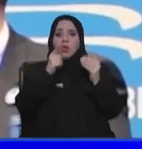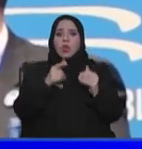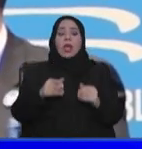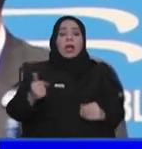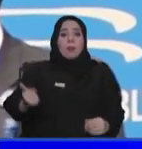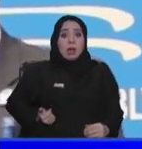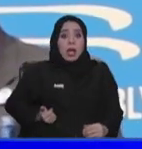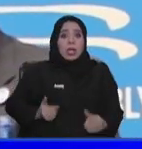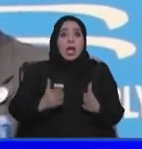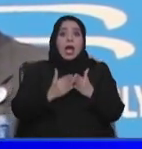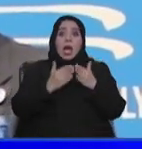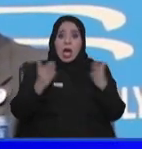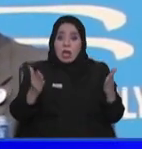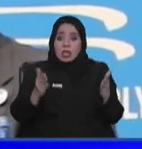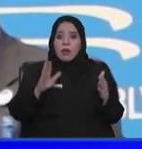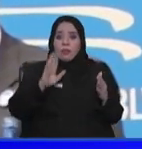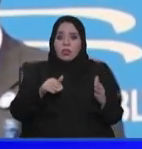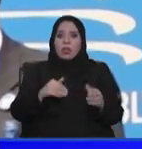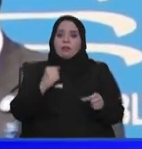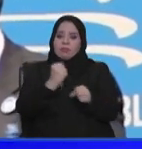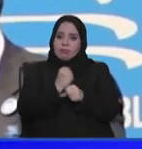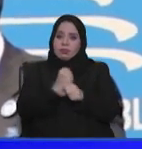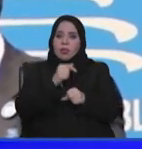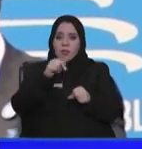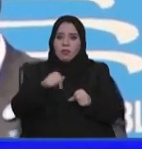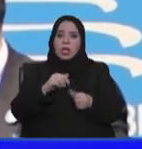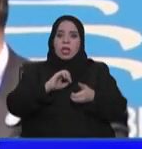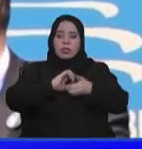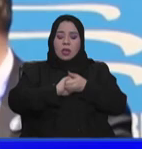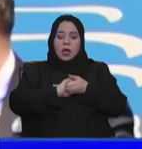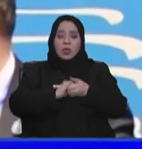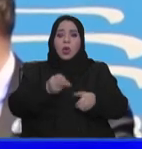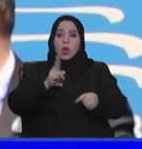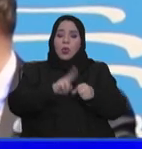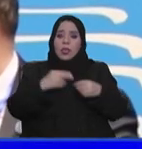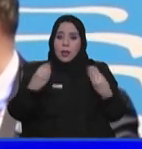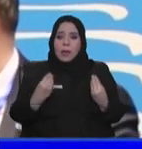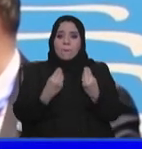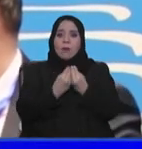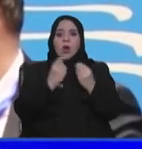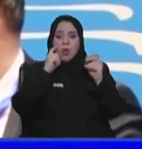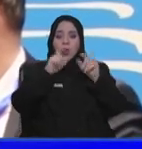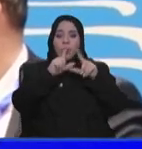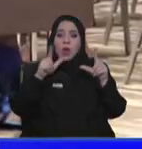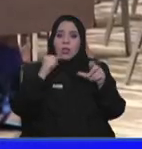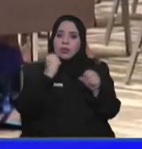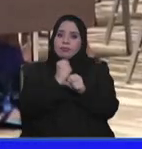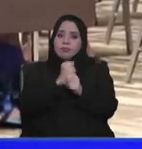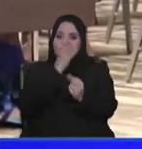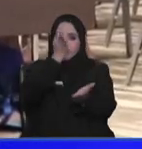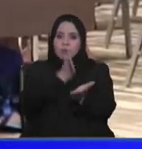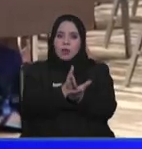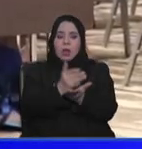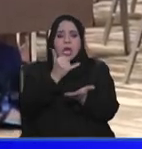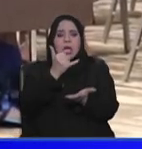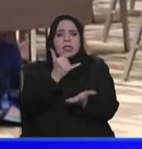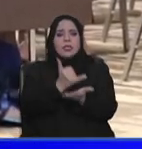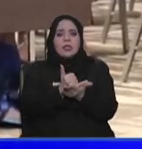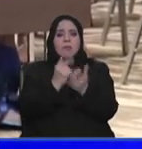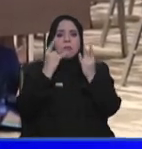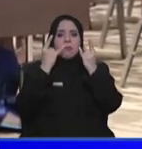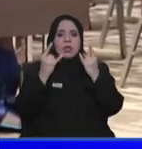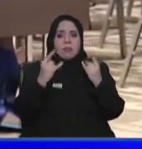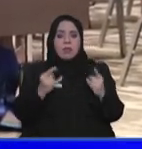العربيه تمثيلا في لجان الاتحاد الى جانب ما تدرسه من جديه والتزام سواء